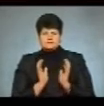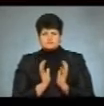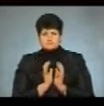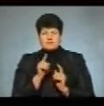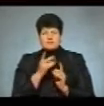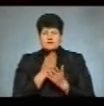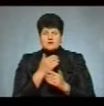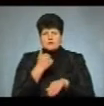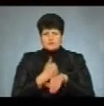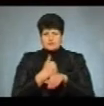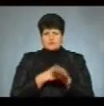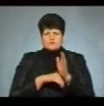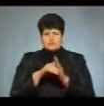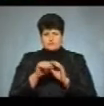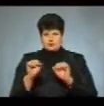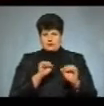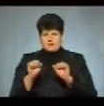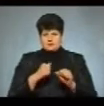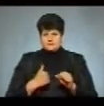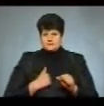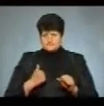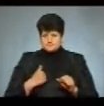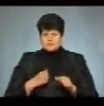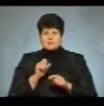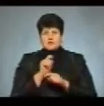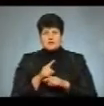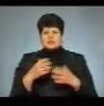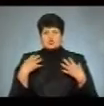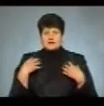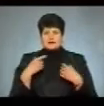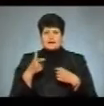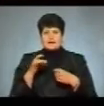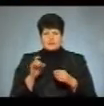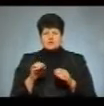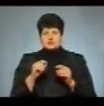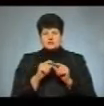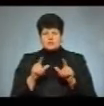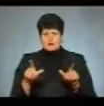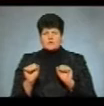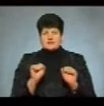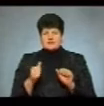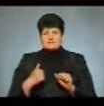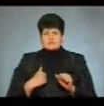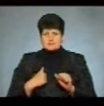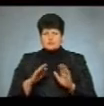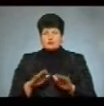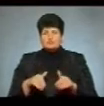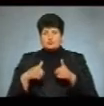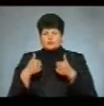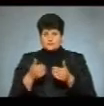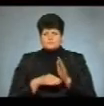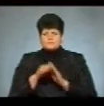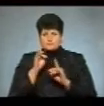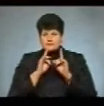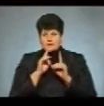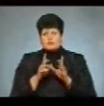Верховним Головнокомандувачем Збройних сил України. Призначає начальника Генштабу і керівників війська. Пропонує парламенту кандидатури